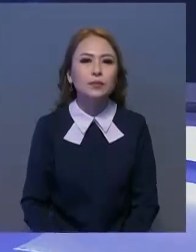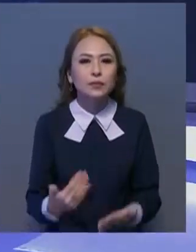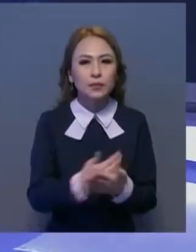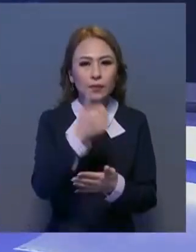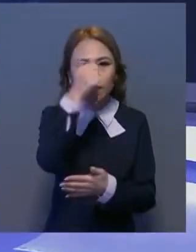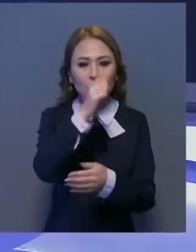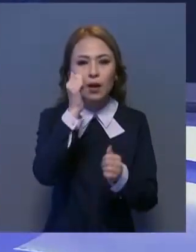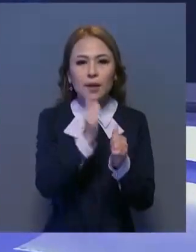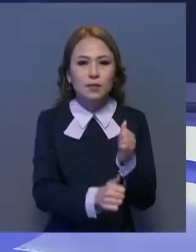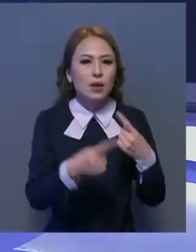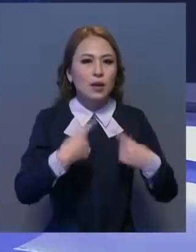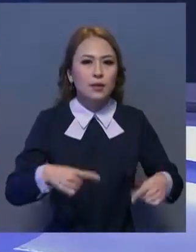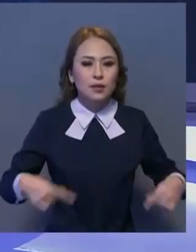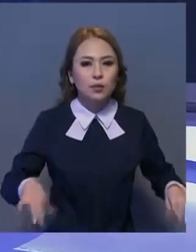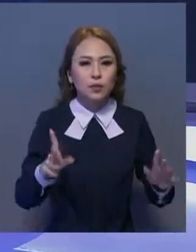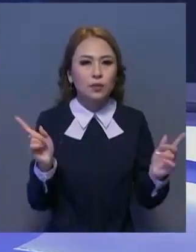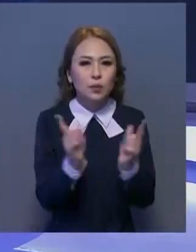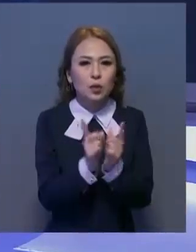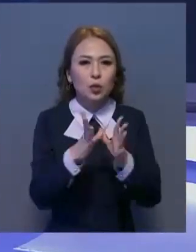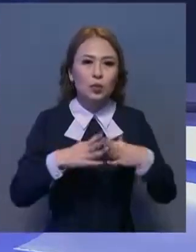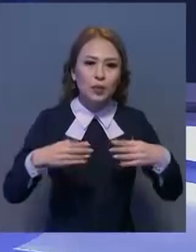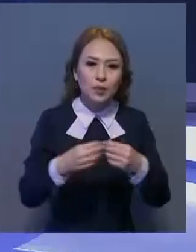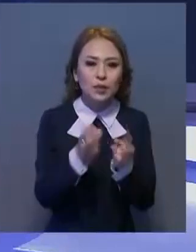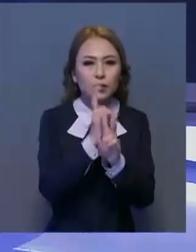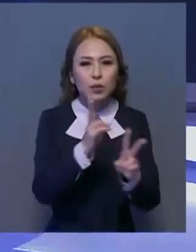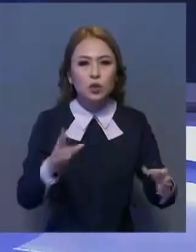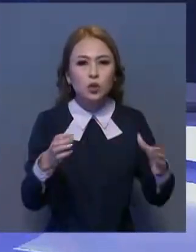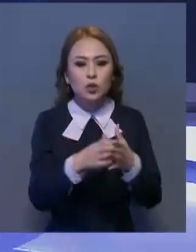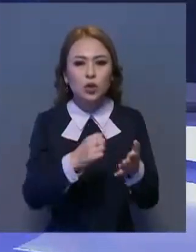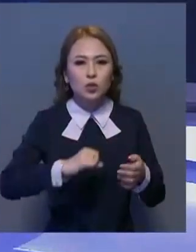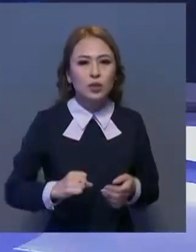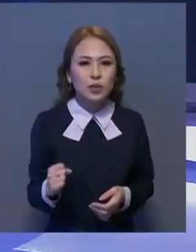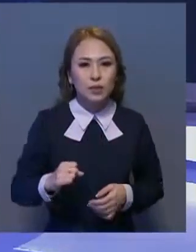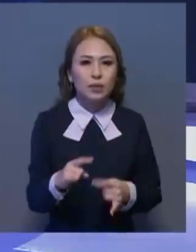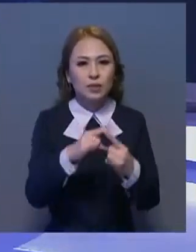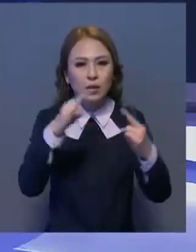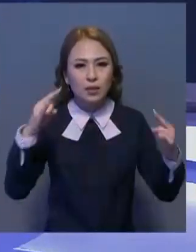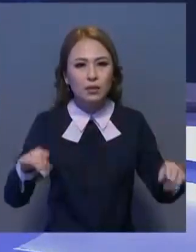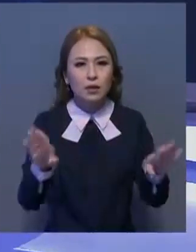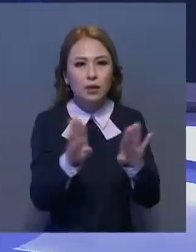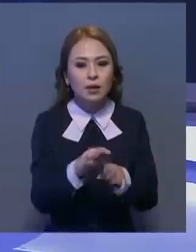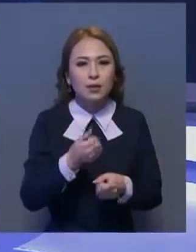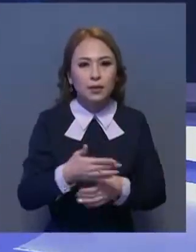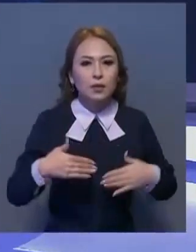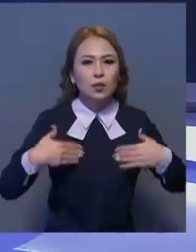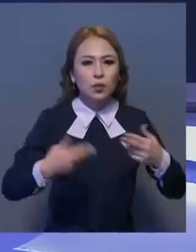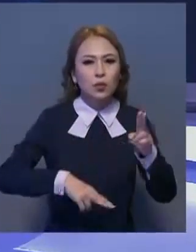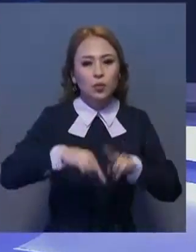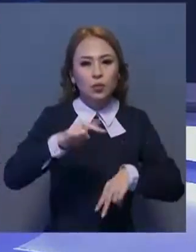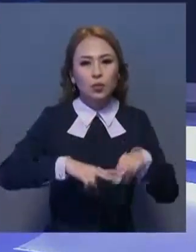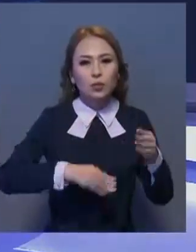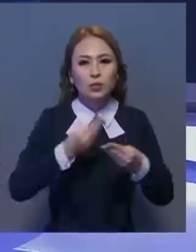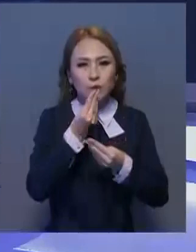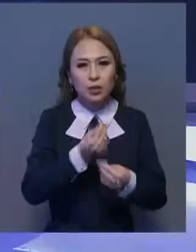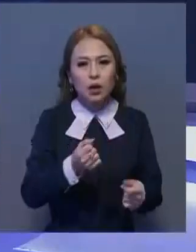Жаңа жылды әркім әр қалай қарсы алады. Біреулер отбасымен, енді біреулер жора жолдастармен дастархан басында ақ тілектерін айтып,